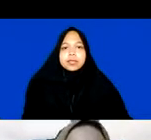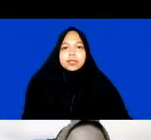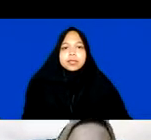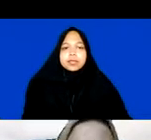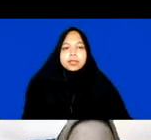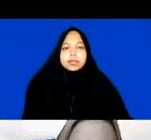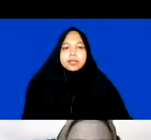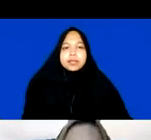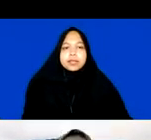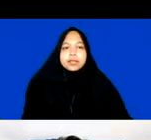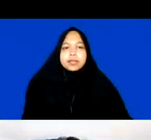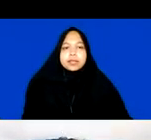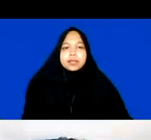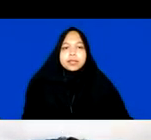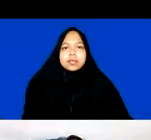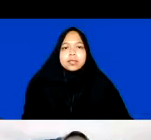gimana Mas?